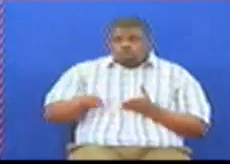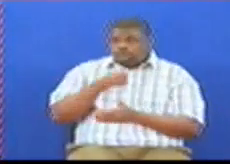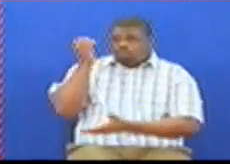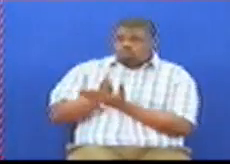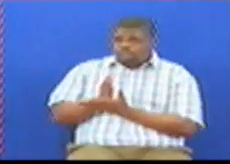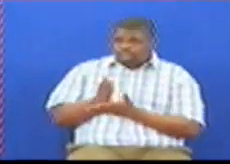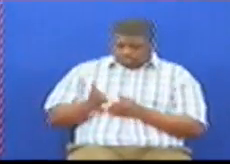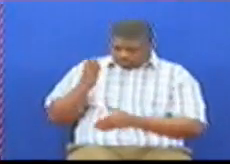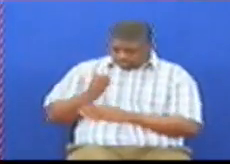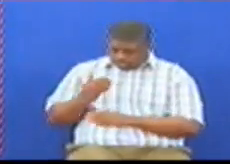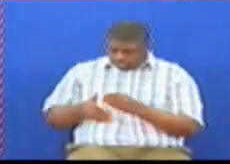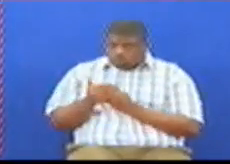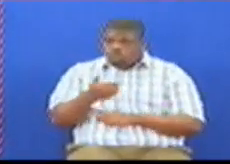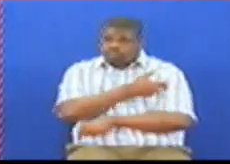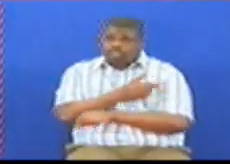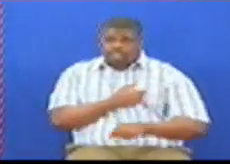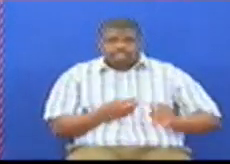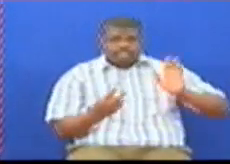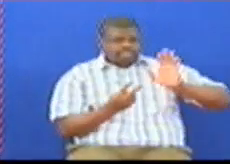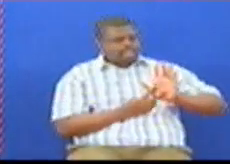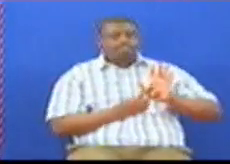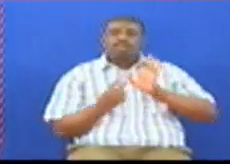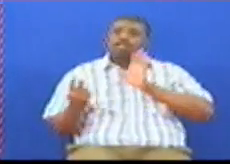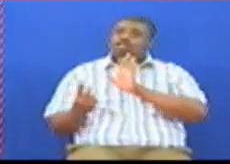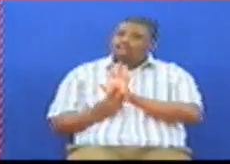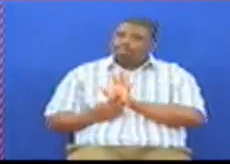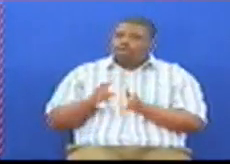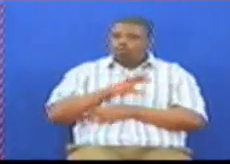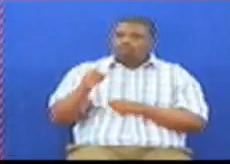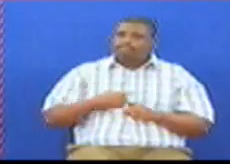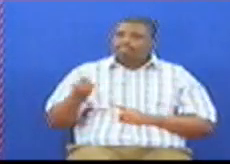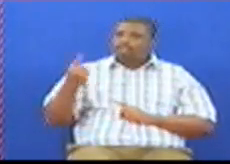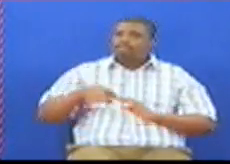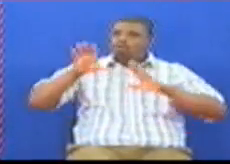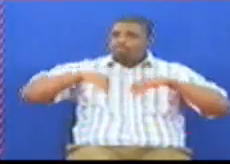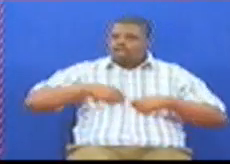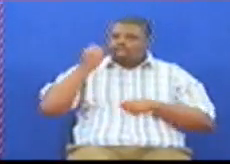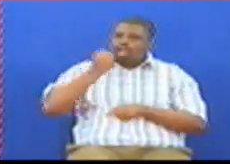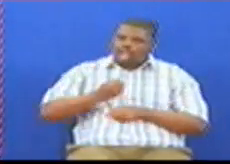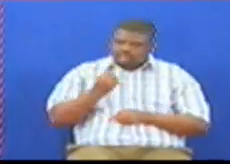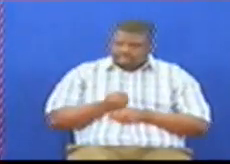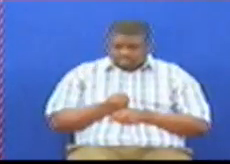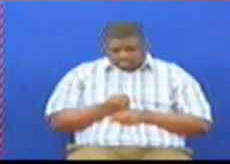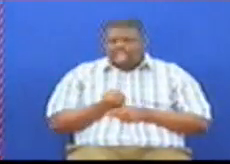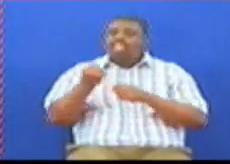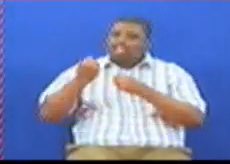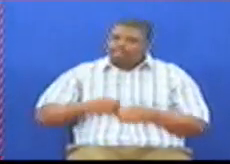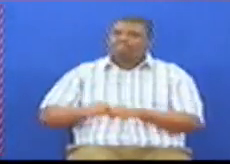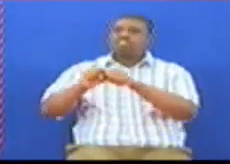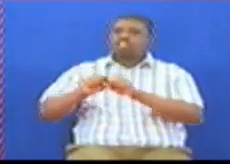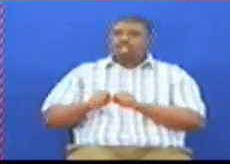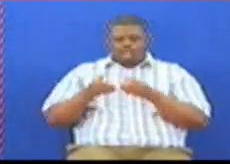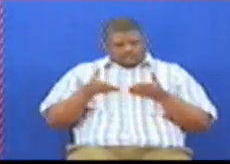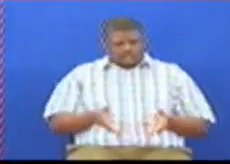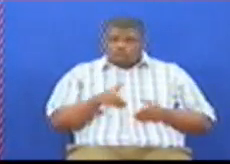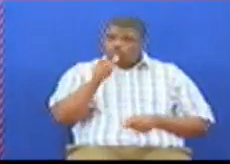zimejengwa hospitali 77 au 100, wote mnakubali kwamba kazi imefanyika. Kwa hiyo leo hii